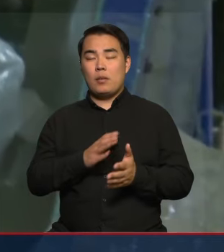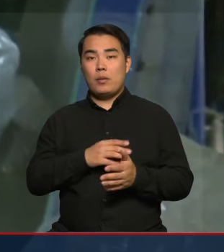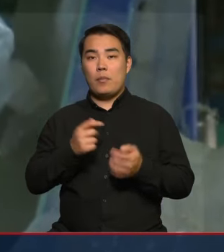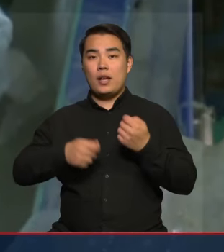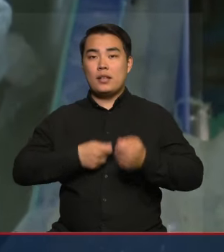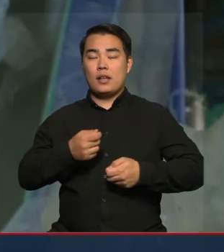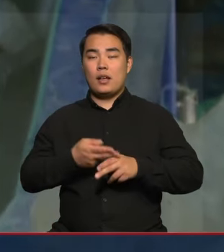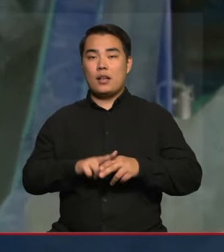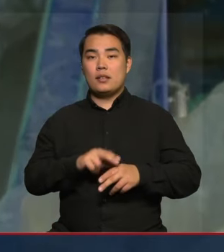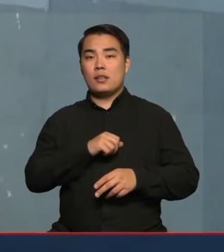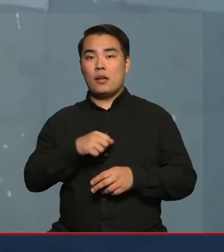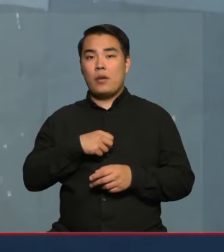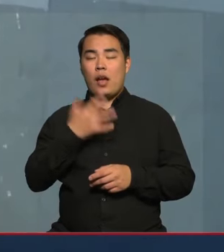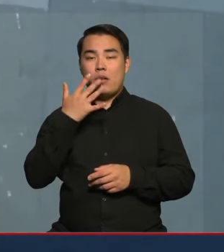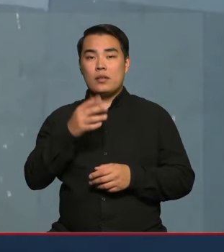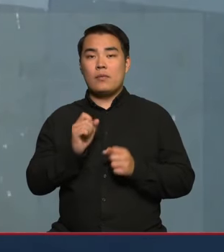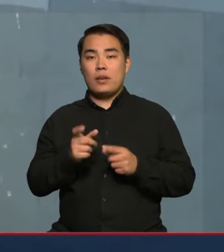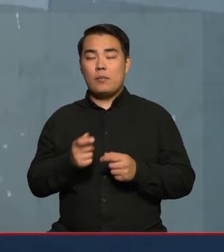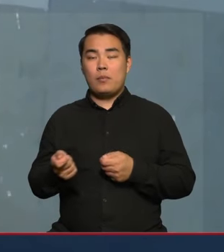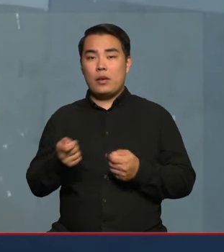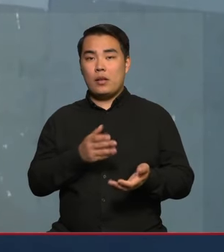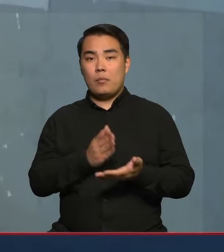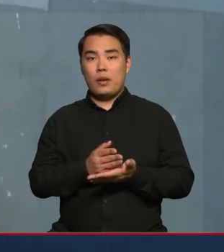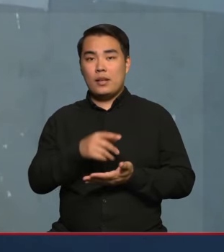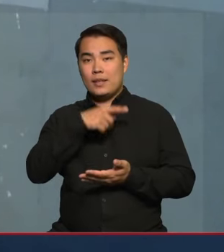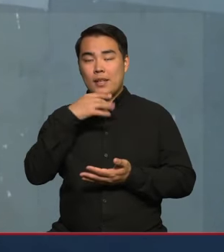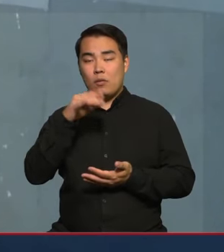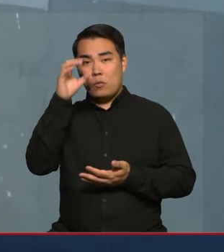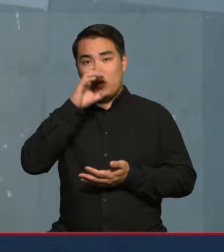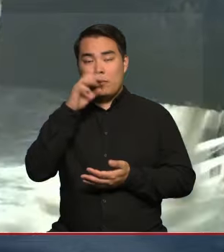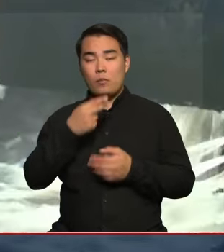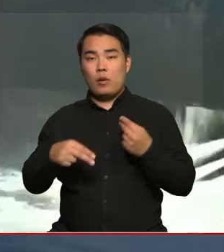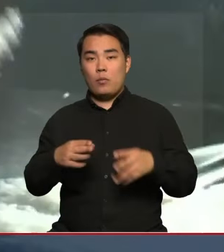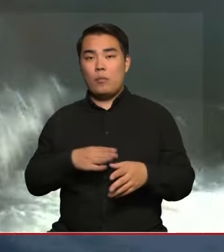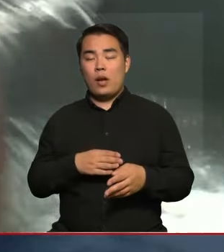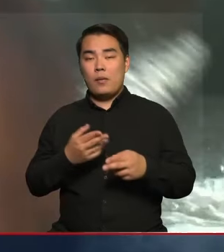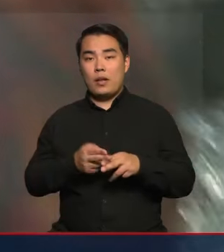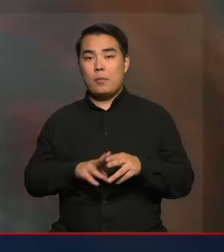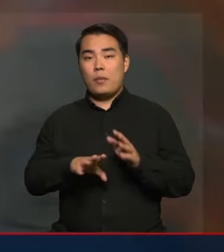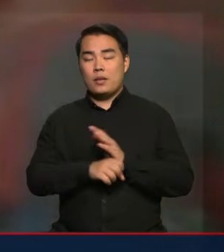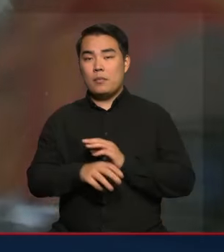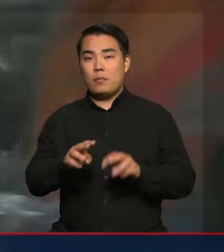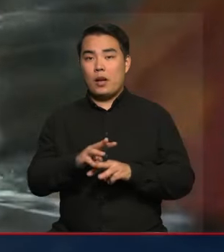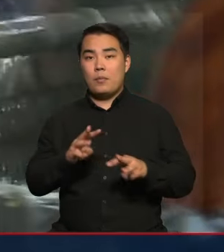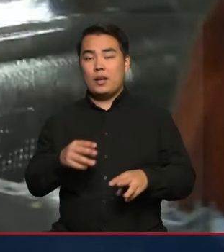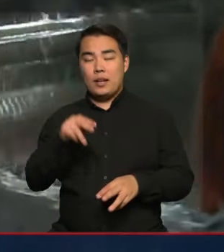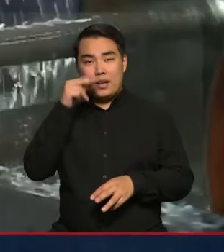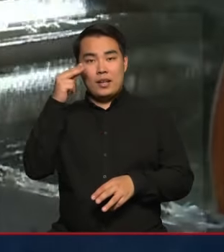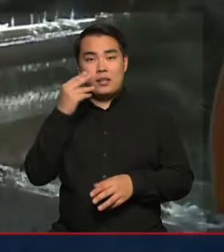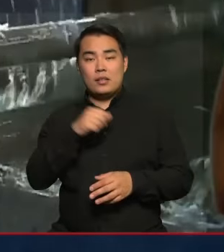Кейбірі амалсыздан шетелдің қалдығын тасиды. Бұрын Ресей мен Өзбекстаннан алатынбыз. Соңғы уақытта қырғызстандық сұрыпталған қоқысты да тасып